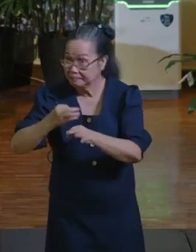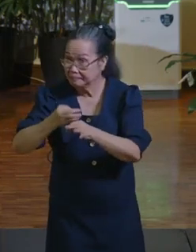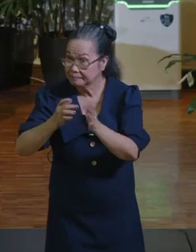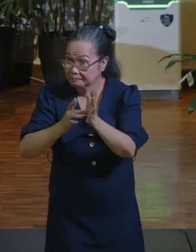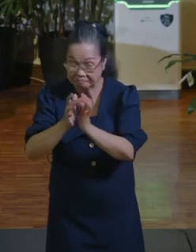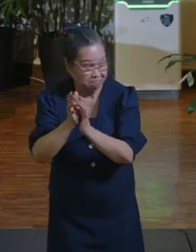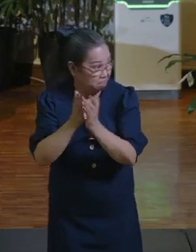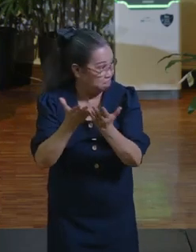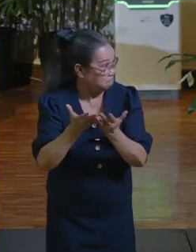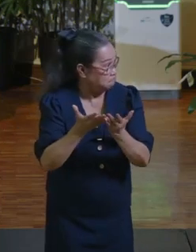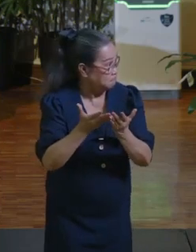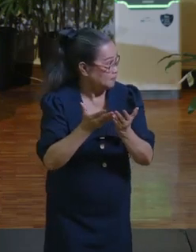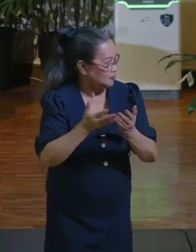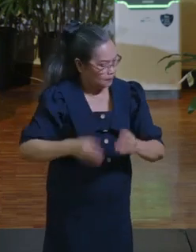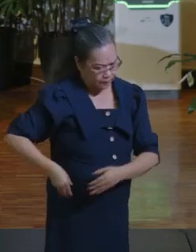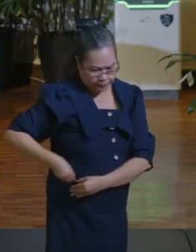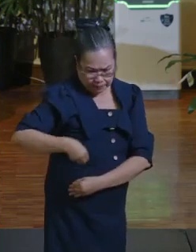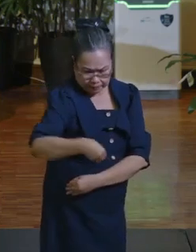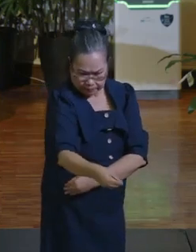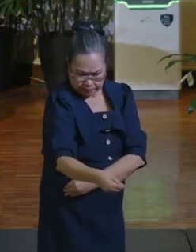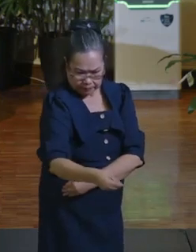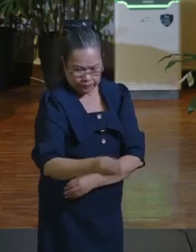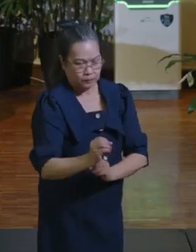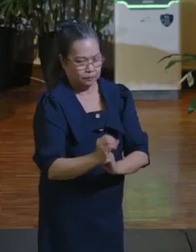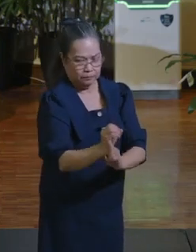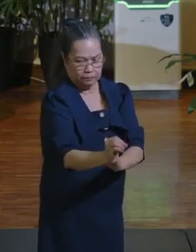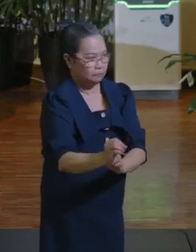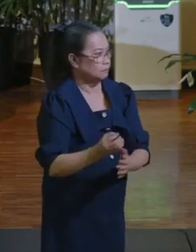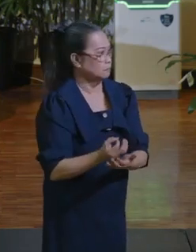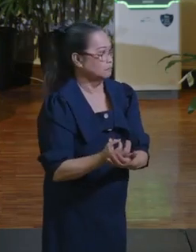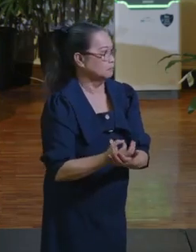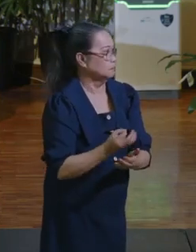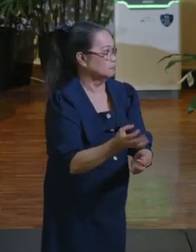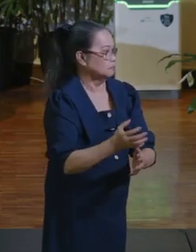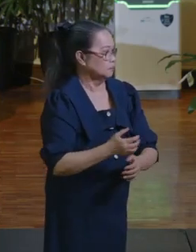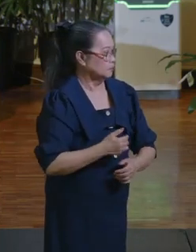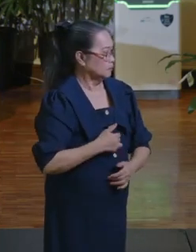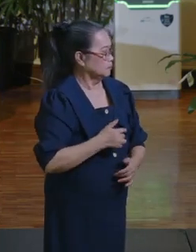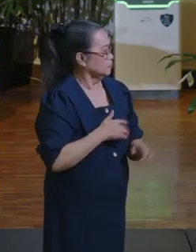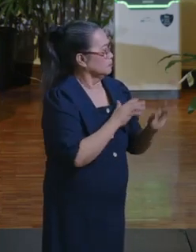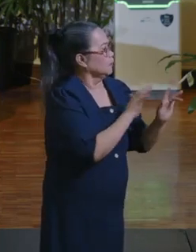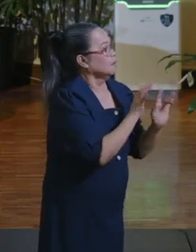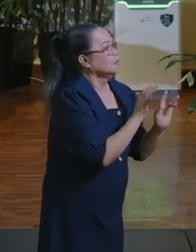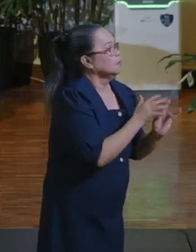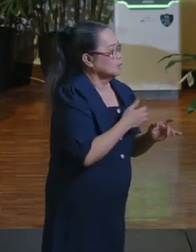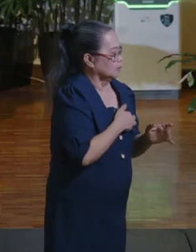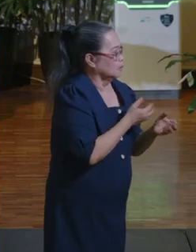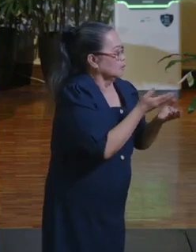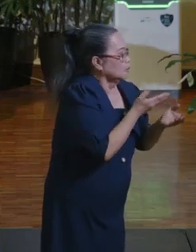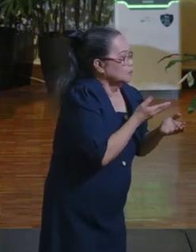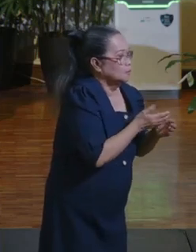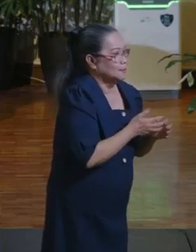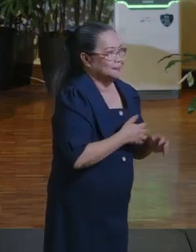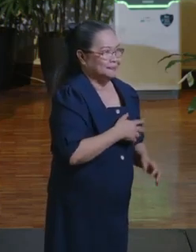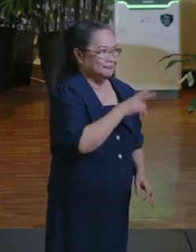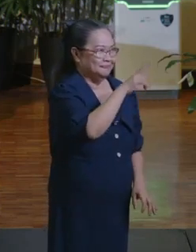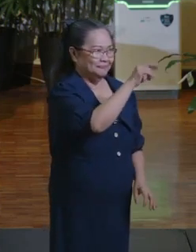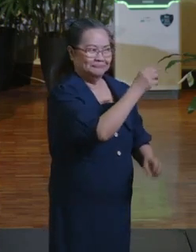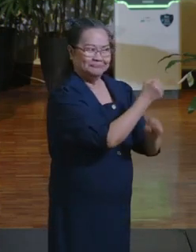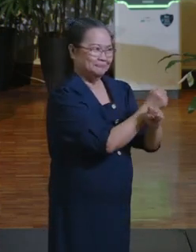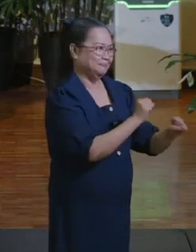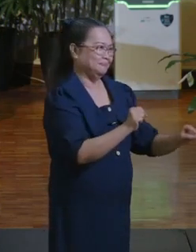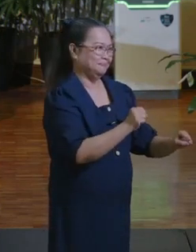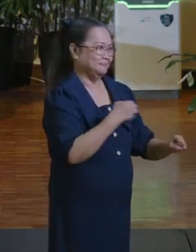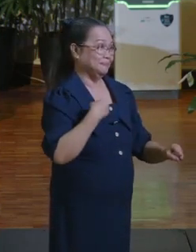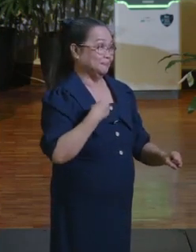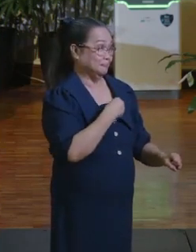Bible study. Hindi po kayo magliligtas ng pagkakawang gawa. Hindi po kayo maliligtas ng pagiging